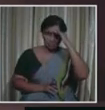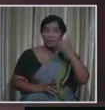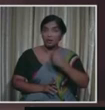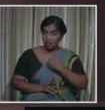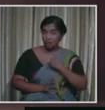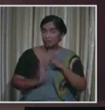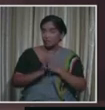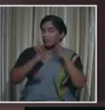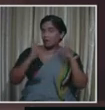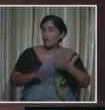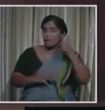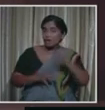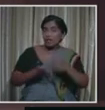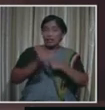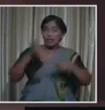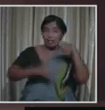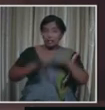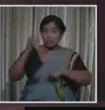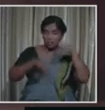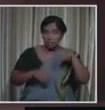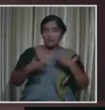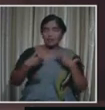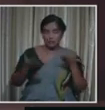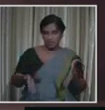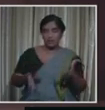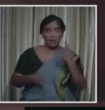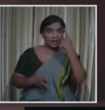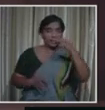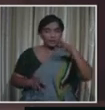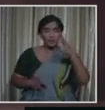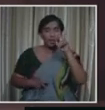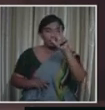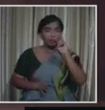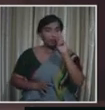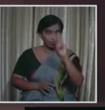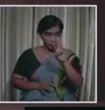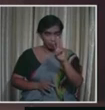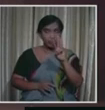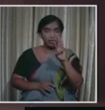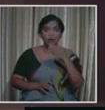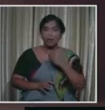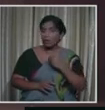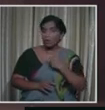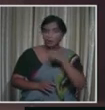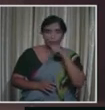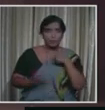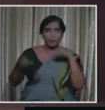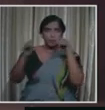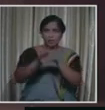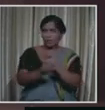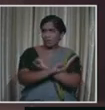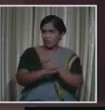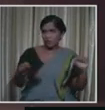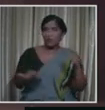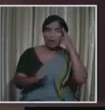wada, wada atau wada ke desa panu bumi kau menik. Ekda semasa asu tu nedi. Apa kisi setempat sambandan unu,